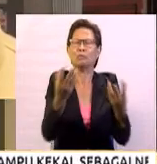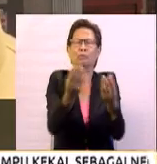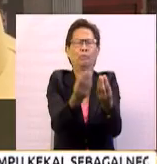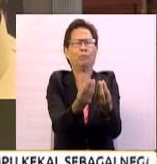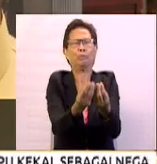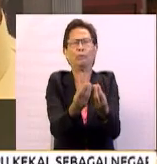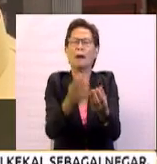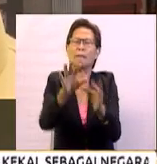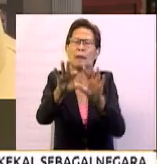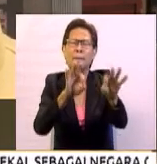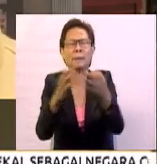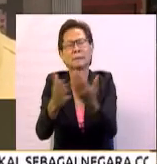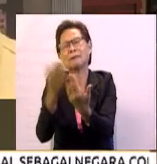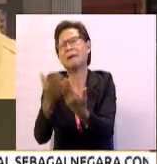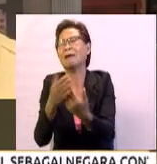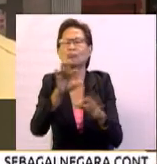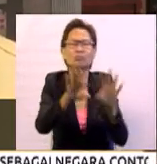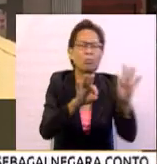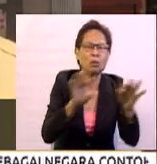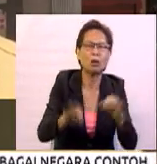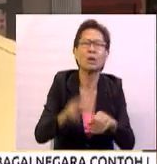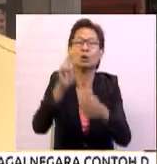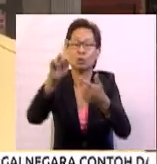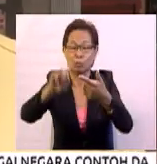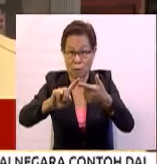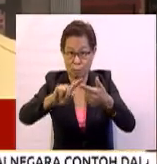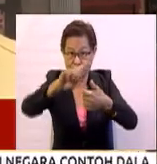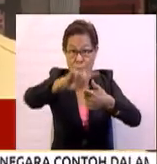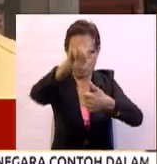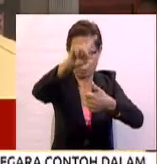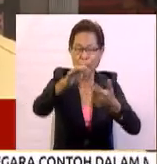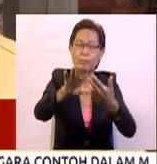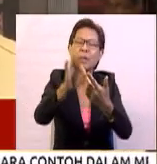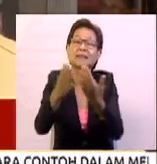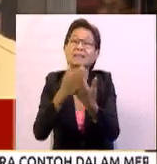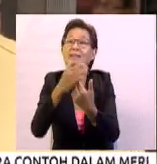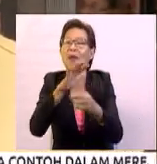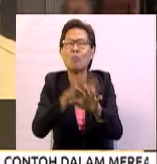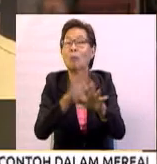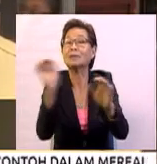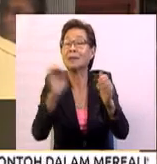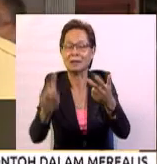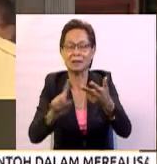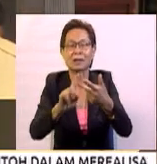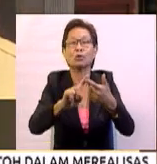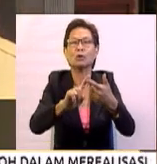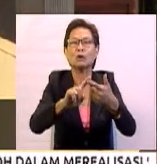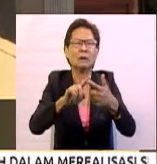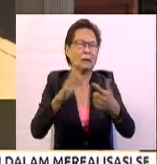pilih-pilih barang pun senang. Lepas tu yang kedua dia, kita tak sesak